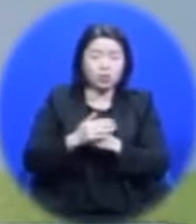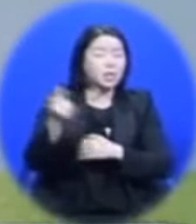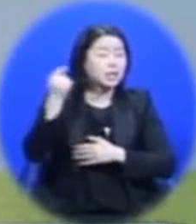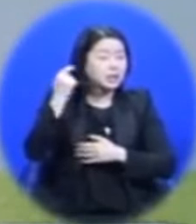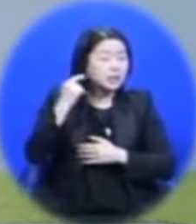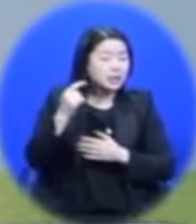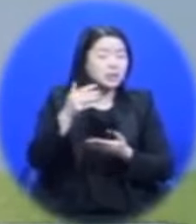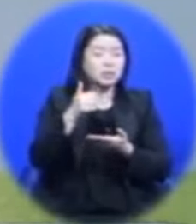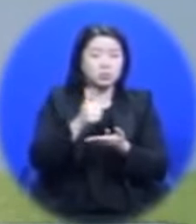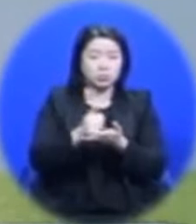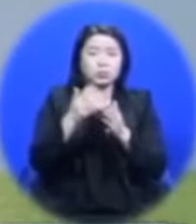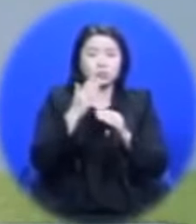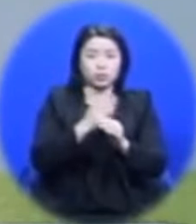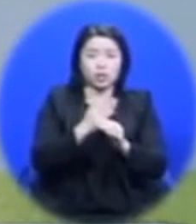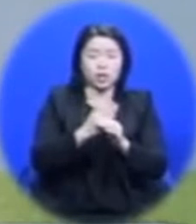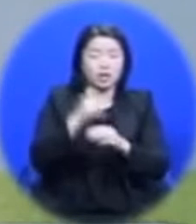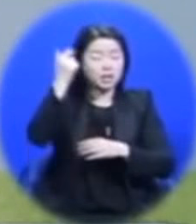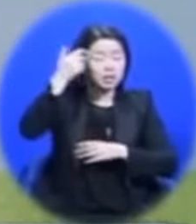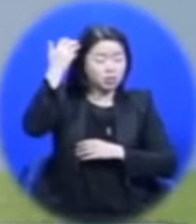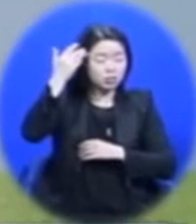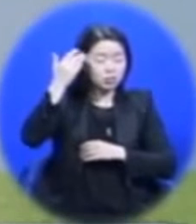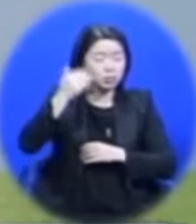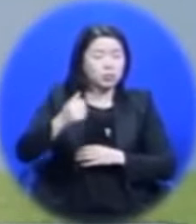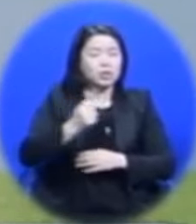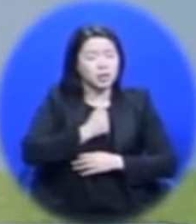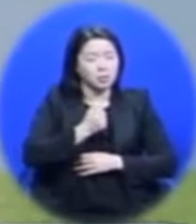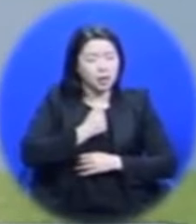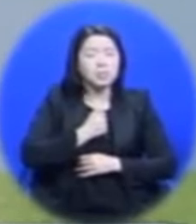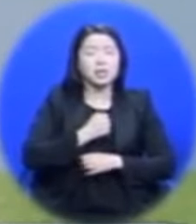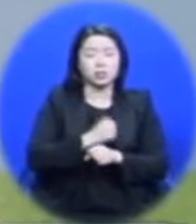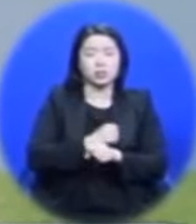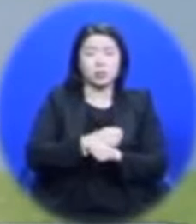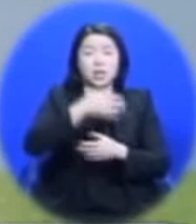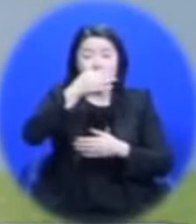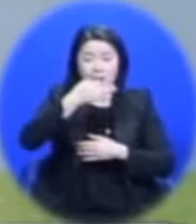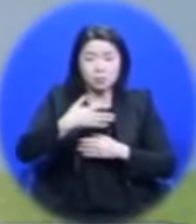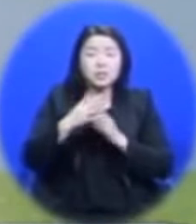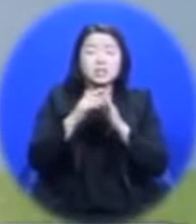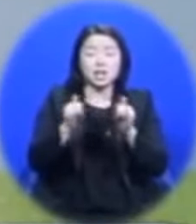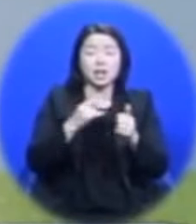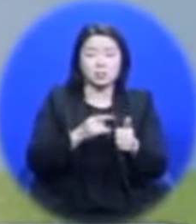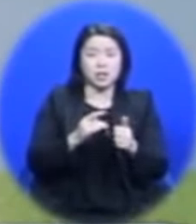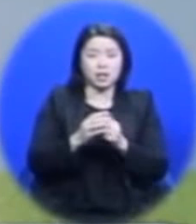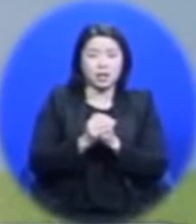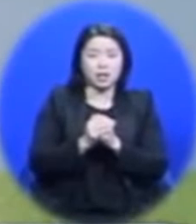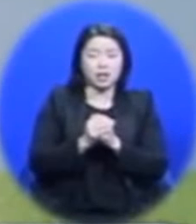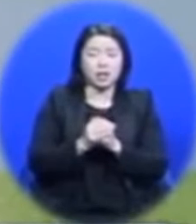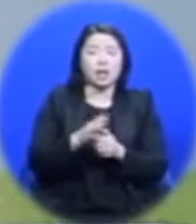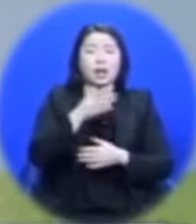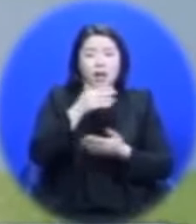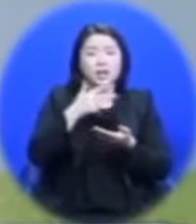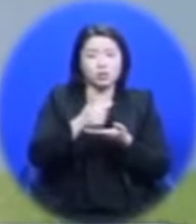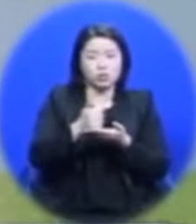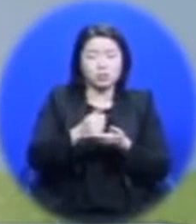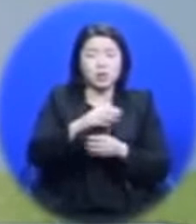들으시는 분들 중에 영적으로 굉장히 답답하시고 힘드신 분들에게 아, 주님이 오히려 이 설교를